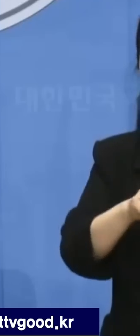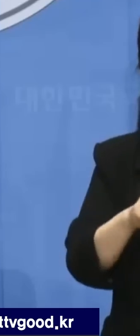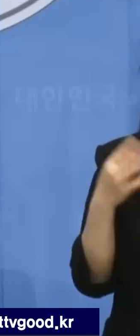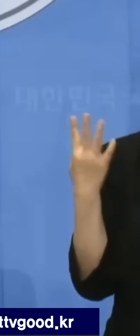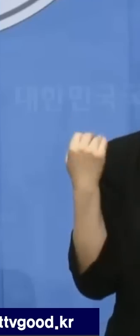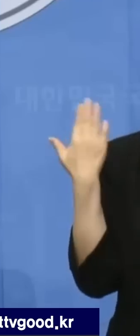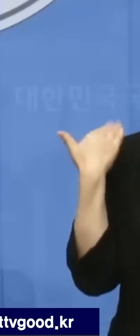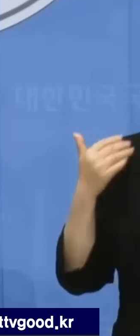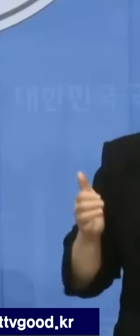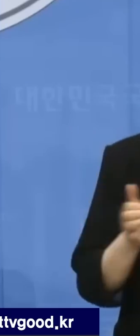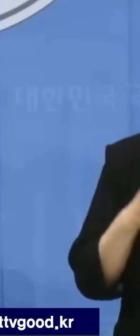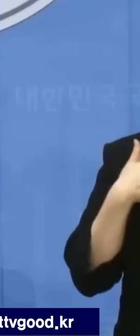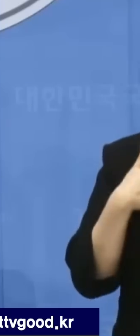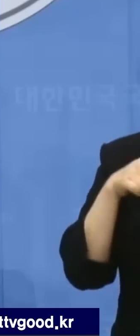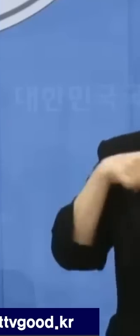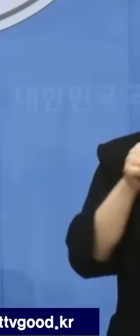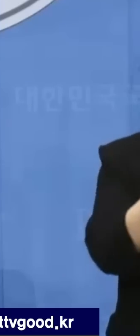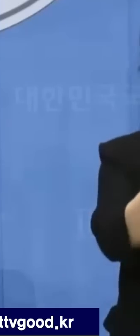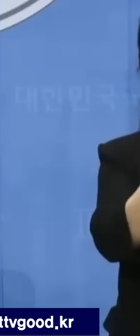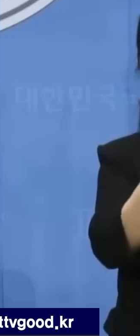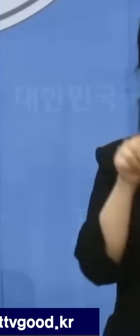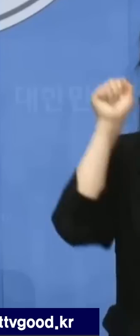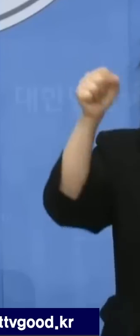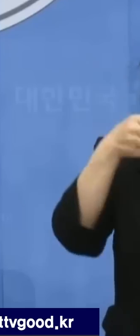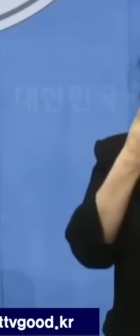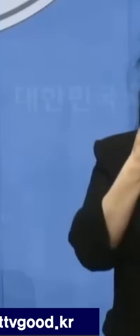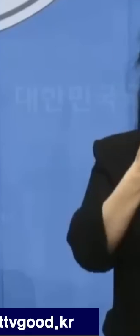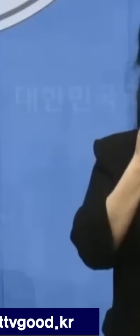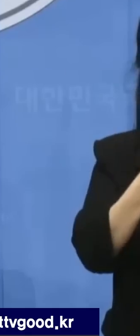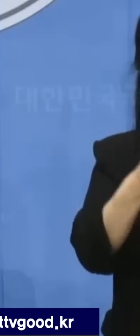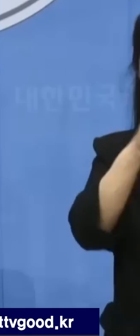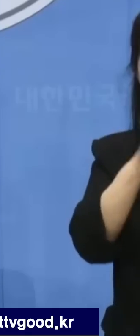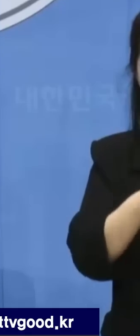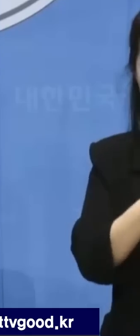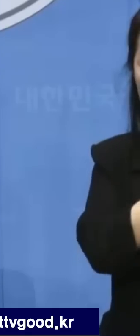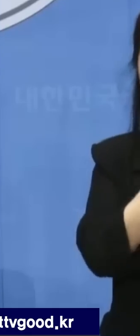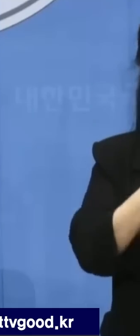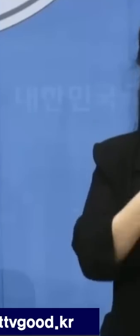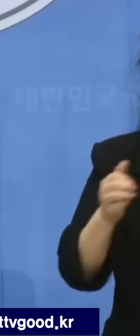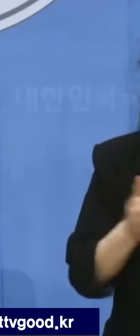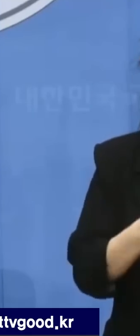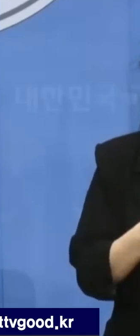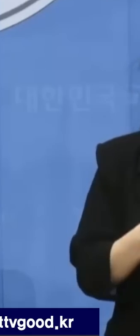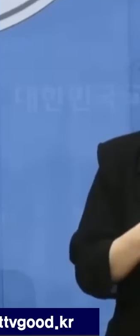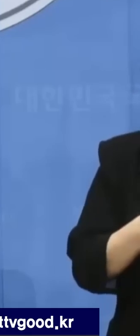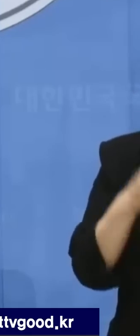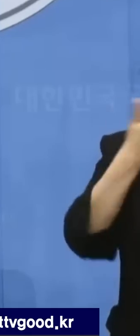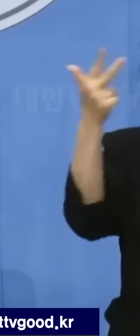얼마 전까지 제 손엔 당대표 출마 선언문이 있었습니다. 이재명